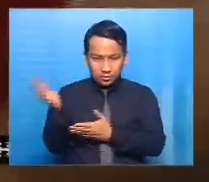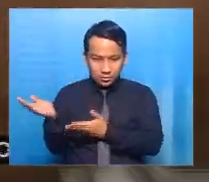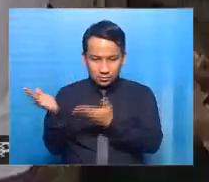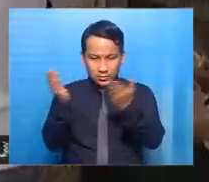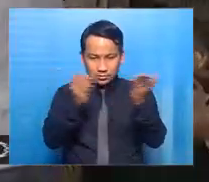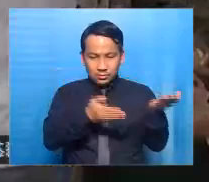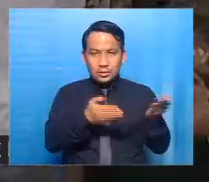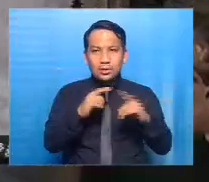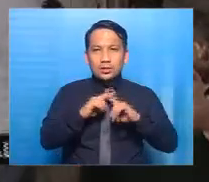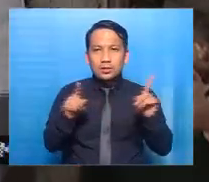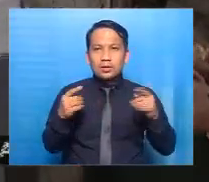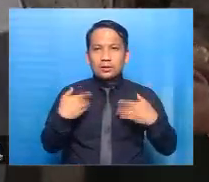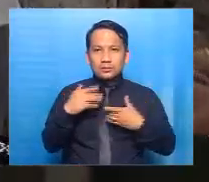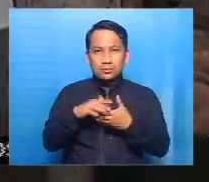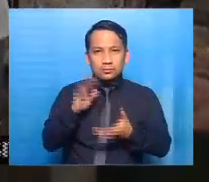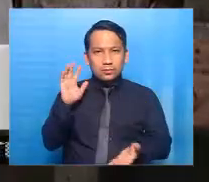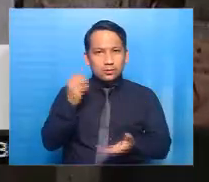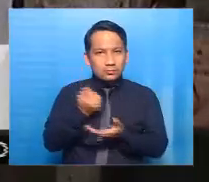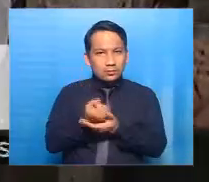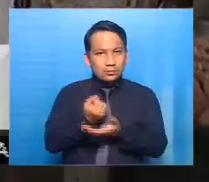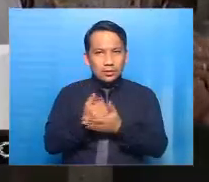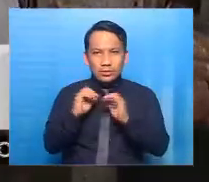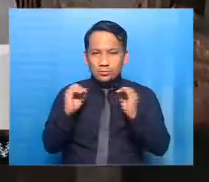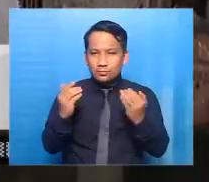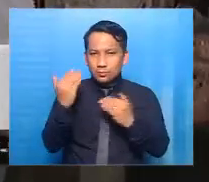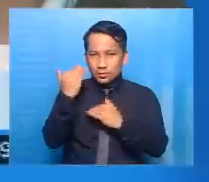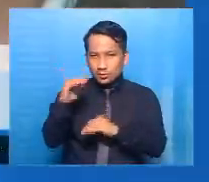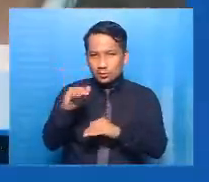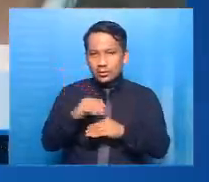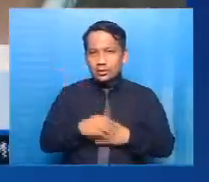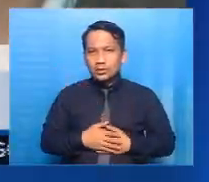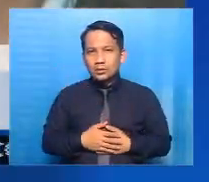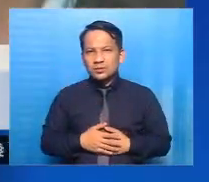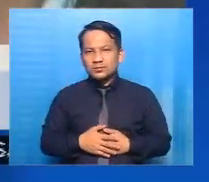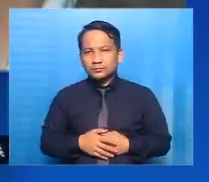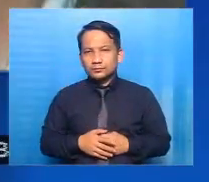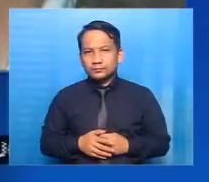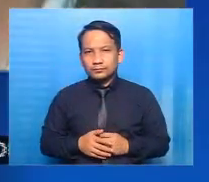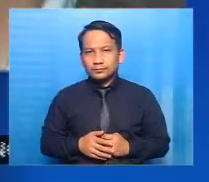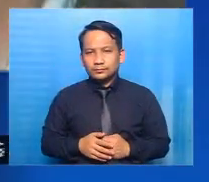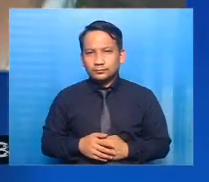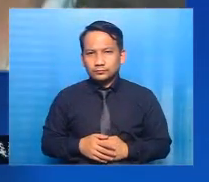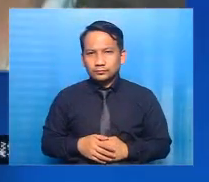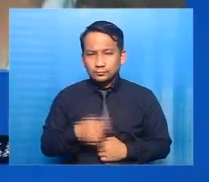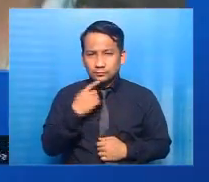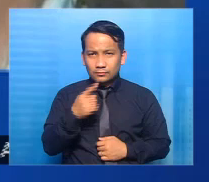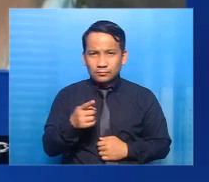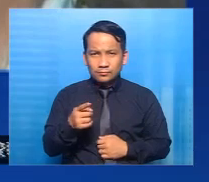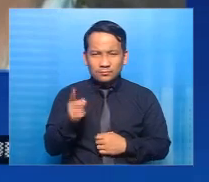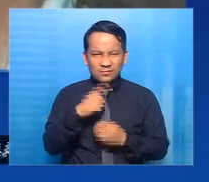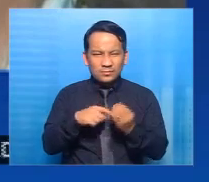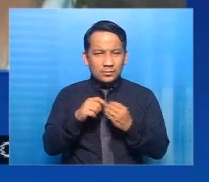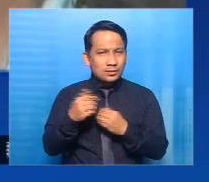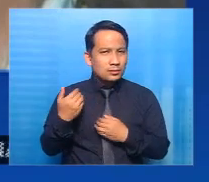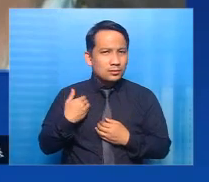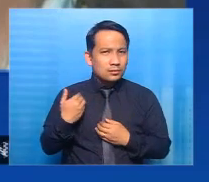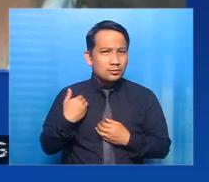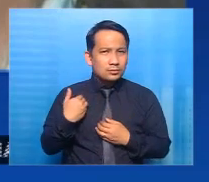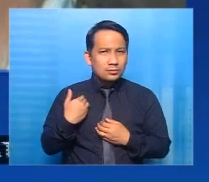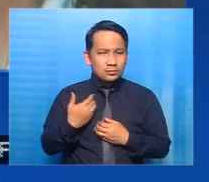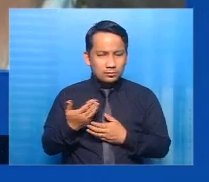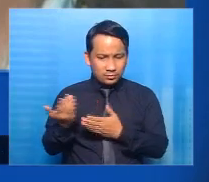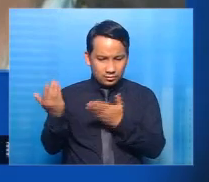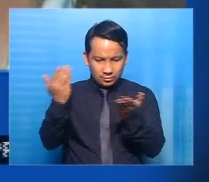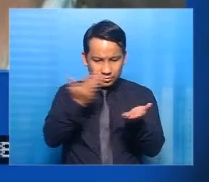dinadala. Doon mas mataas ang kita dahil walang price cap. Bigyan tayo ng inkondisyon na ilipas sa Metro